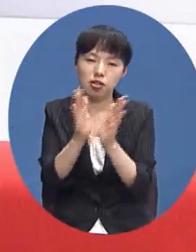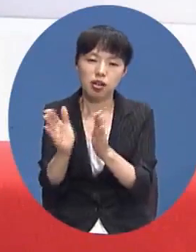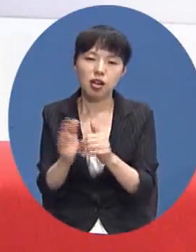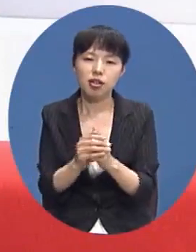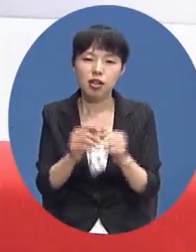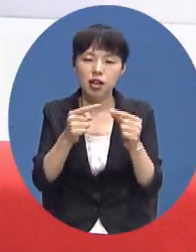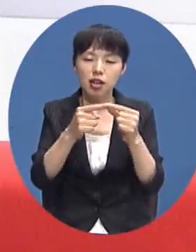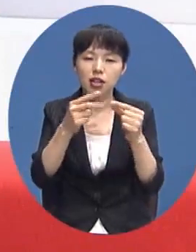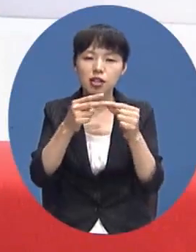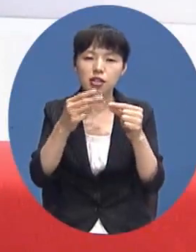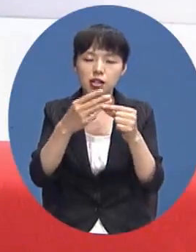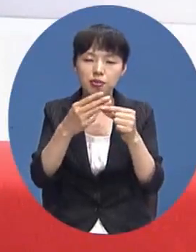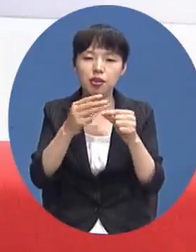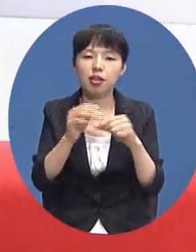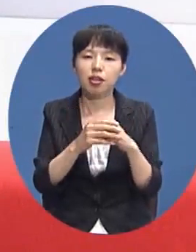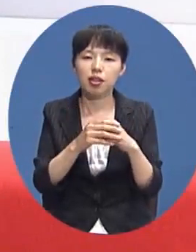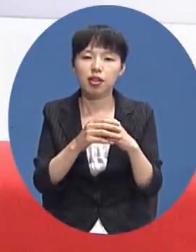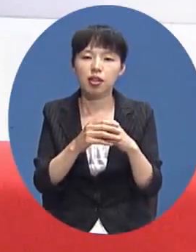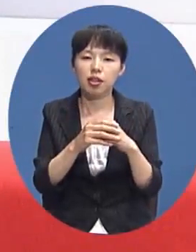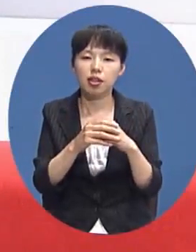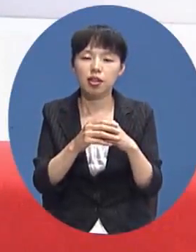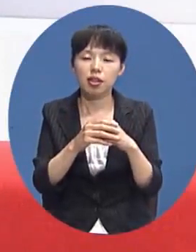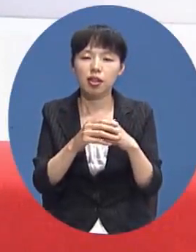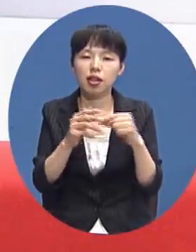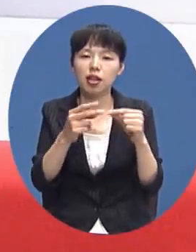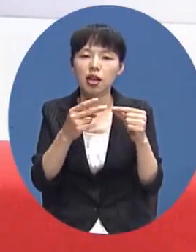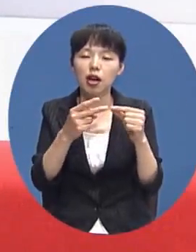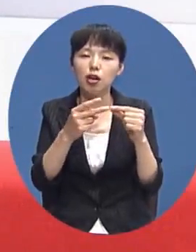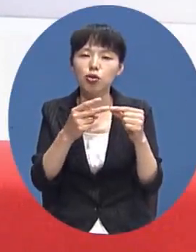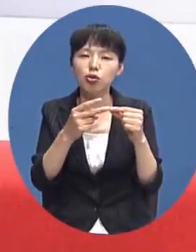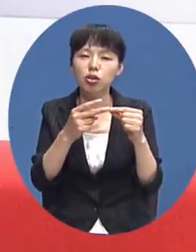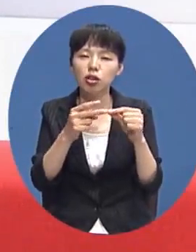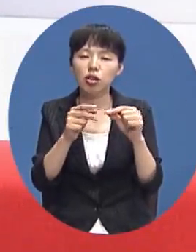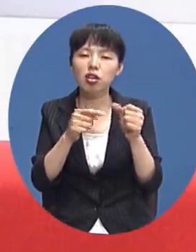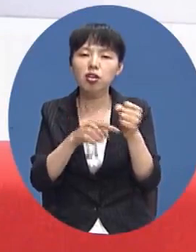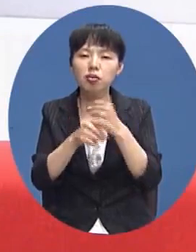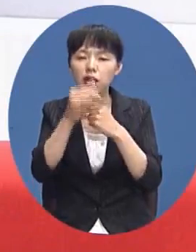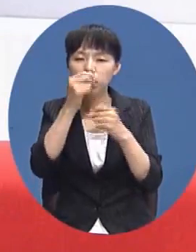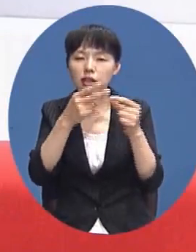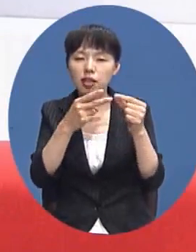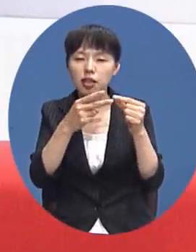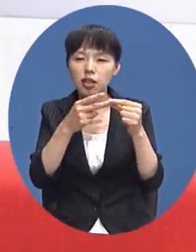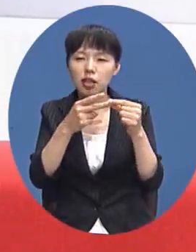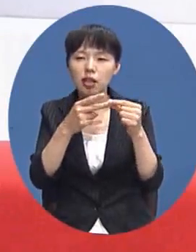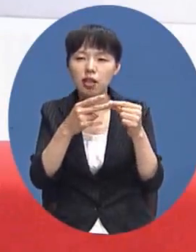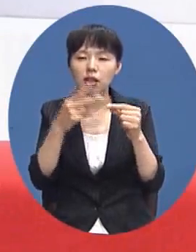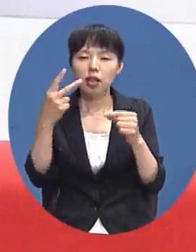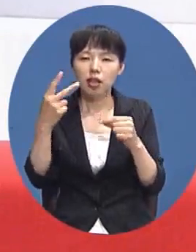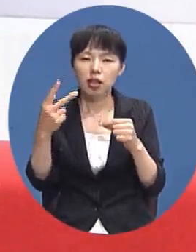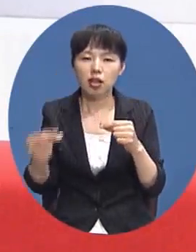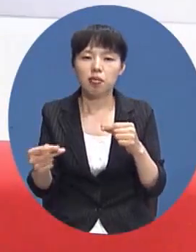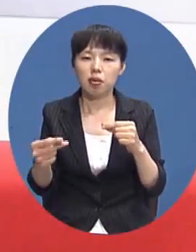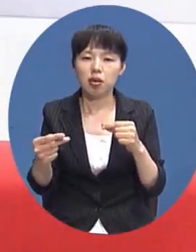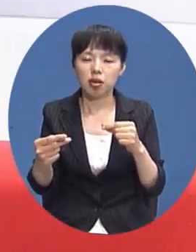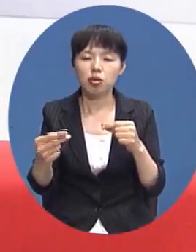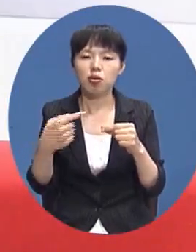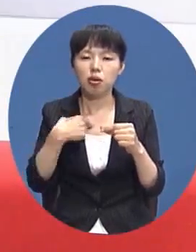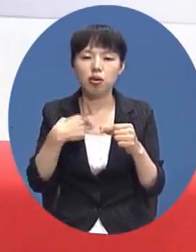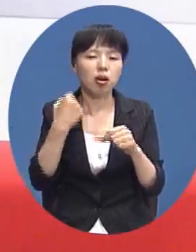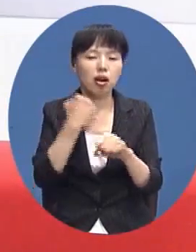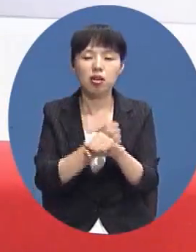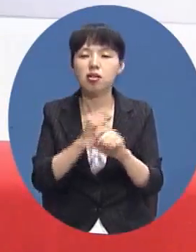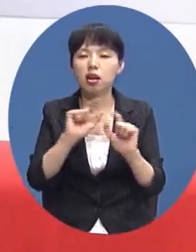1, 2, 3단계가 또 각자 의미가 또 있는데 두 번째 단계에서는 배변을 봐도 되고 안 봐도 됩니다. 내